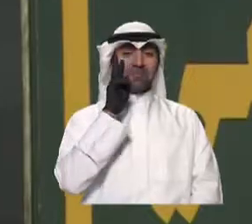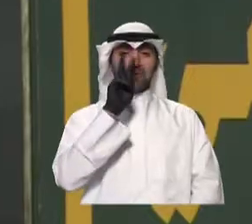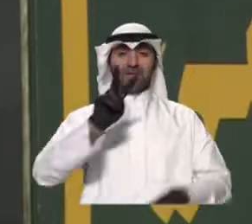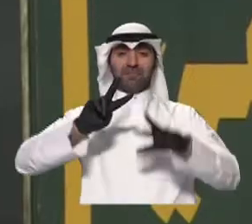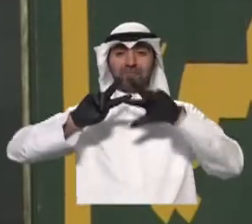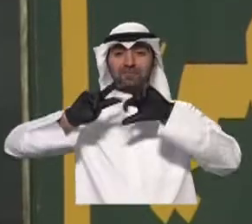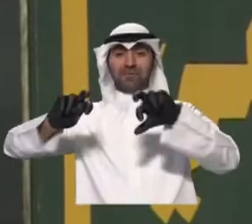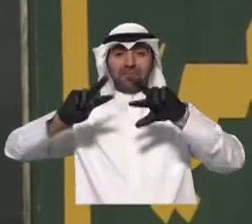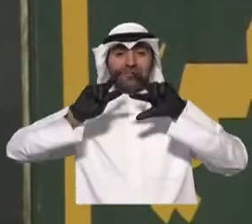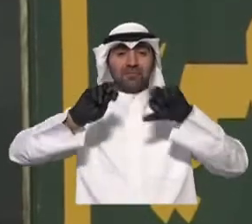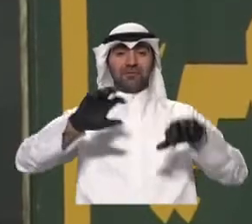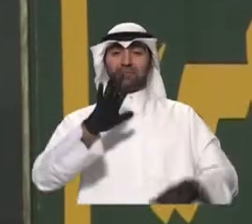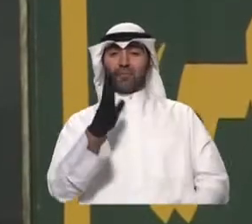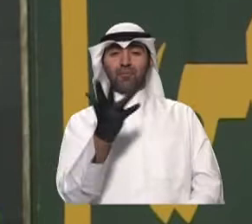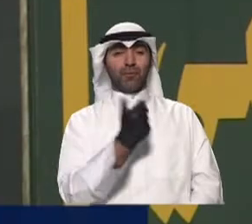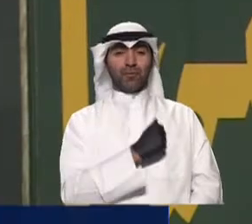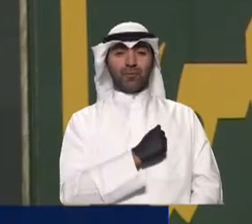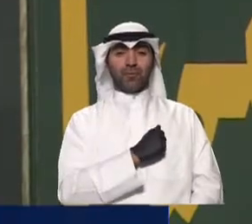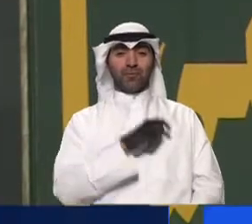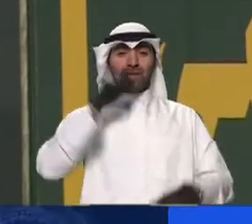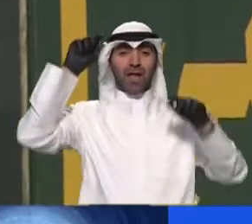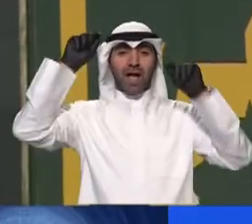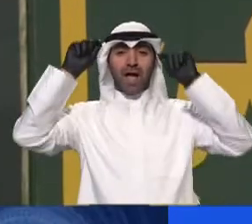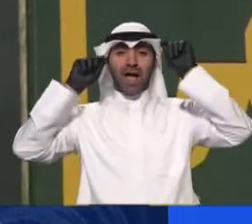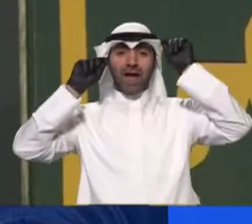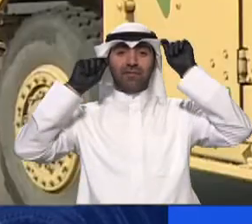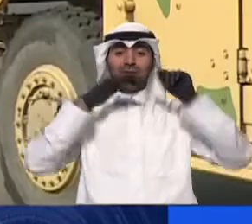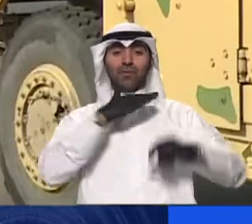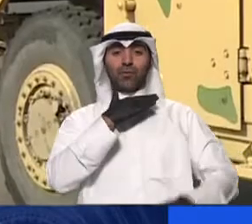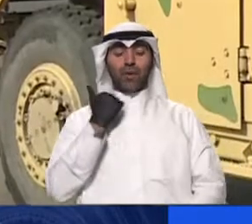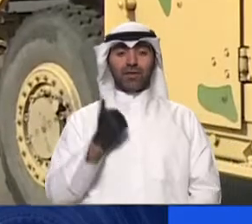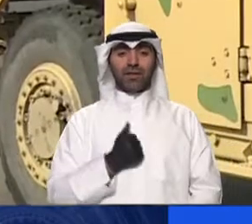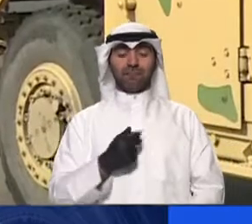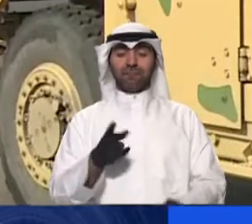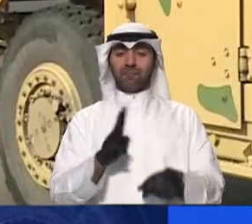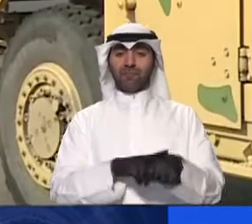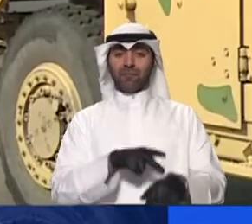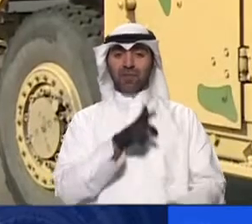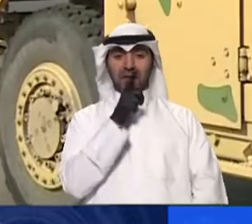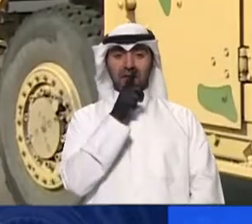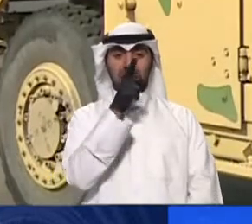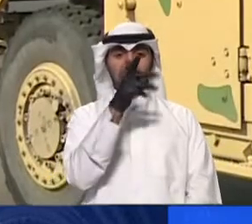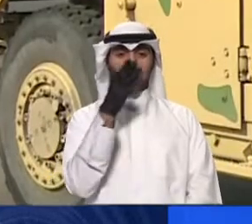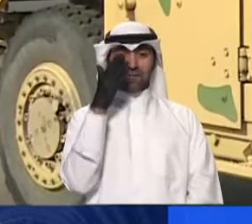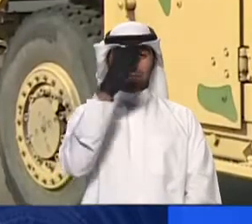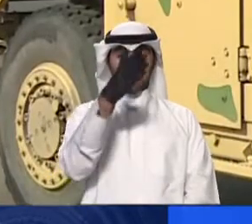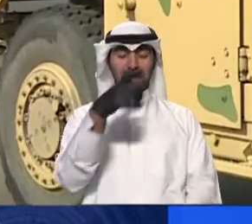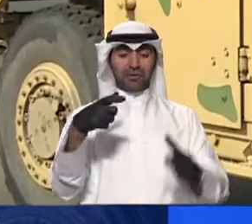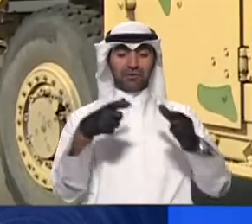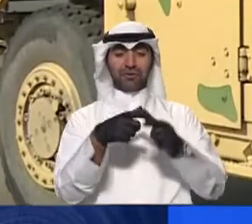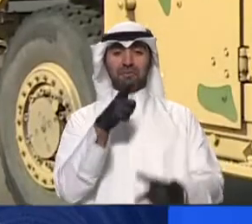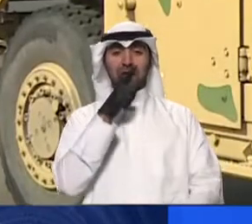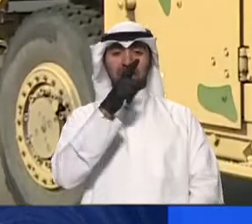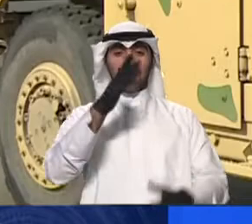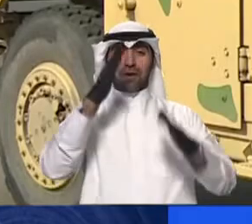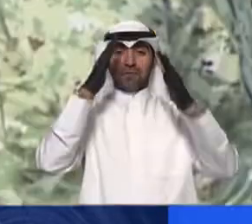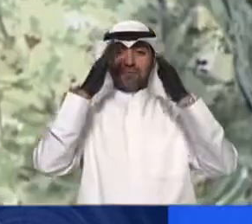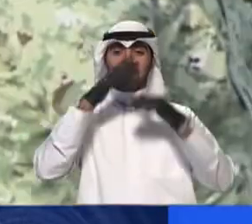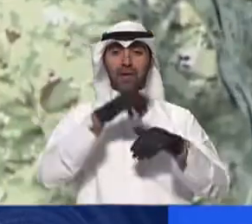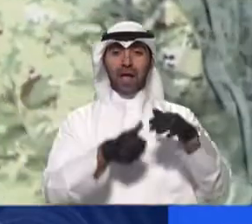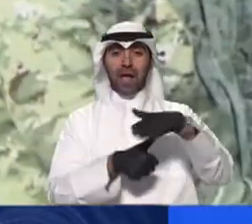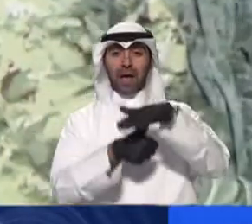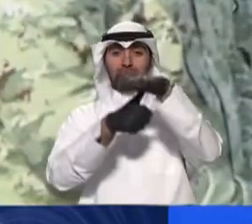الوطني، ونقل سموه خلال الزيارة تحيات وتهاني حضرة صاحب السمو أمير البلاد القائد الأعلى للقوات